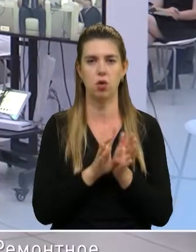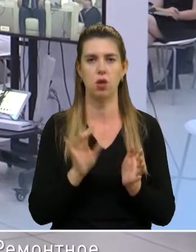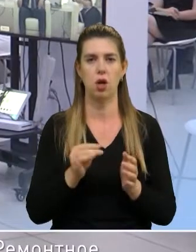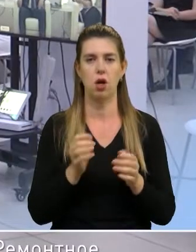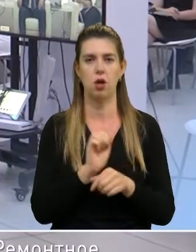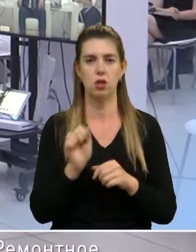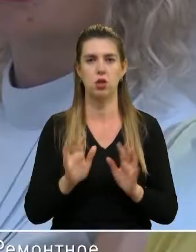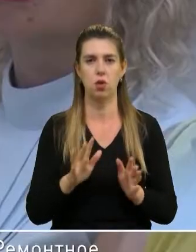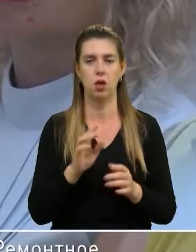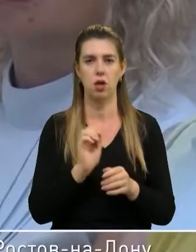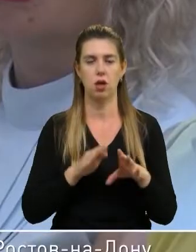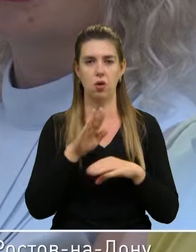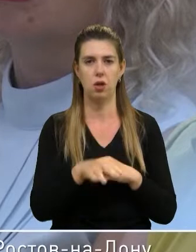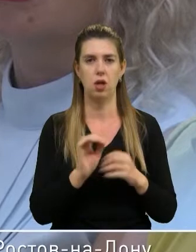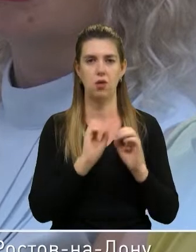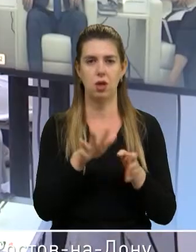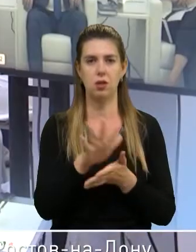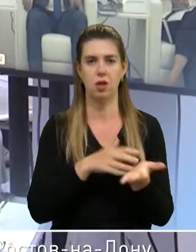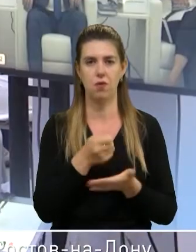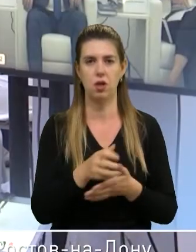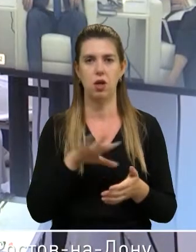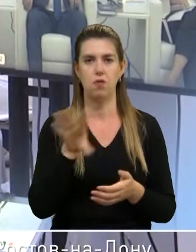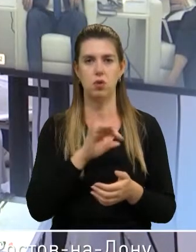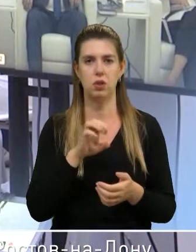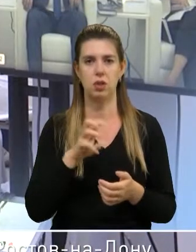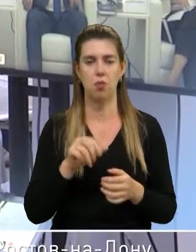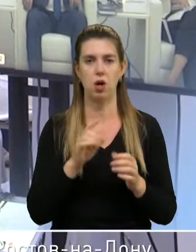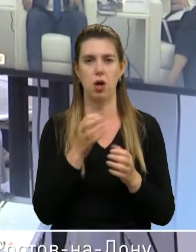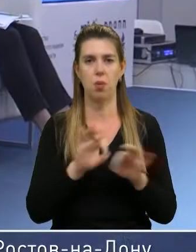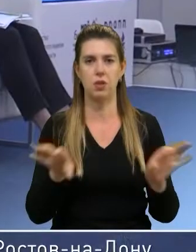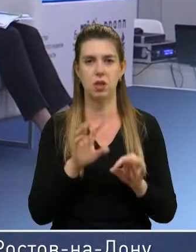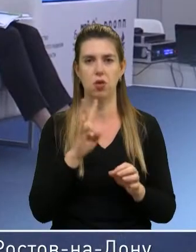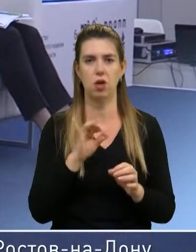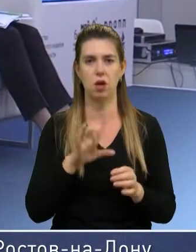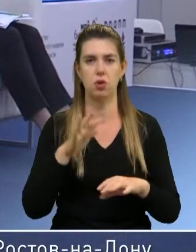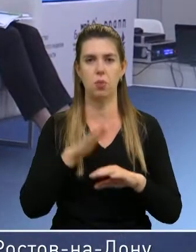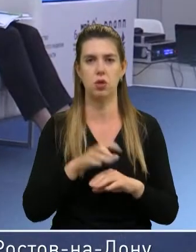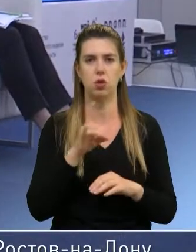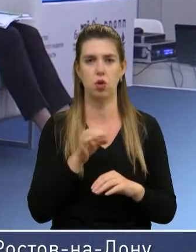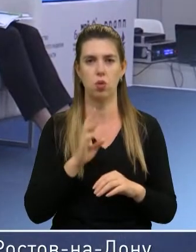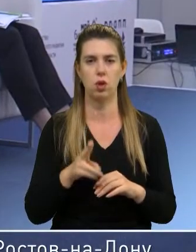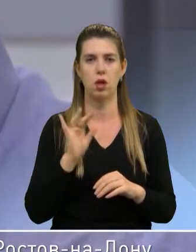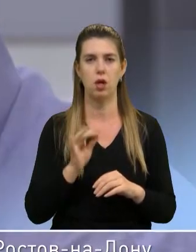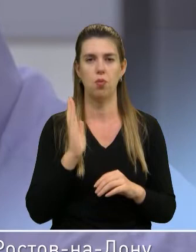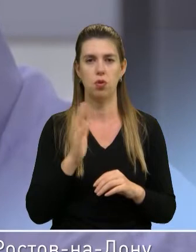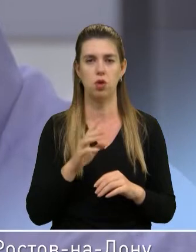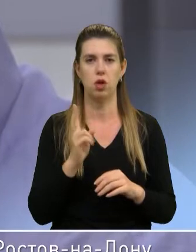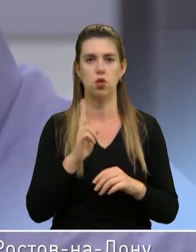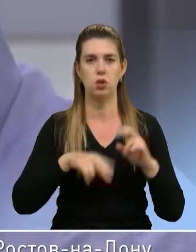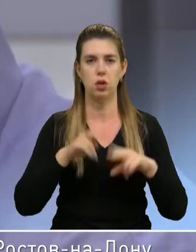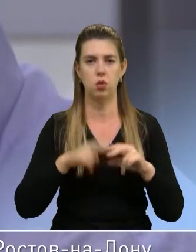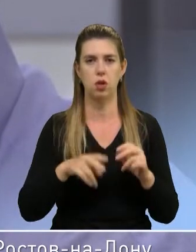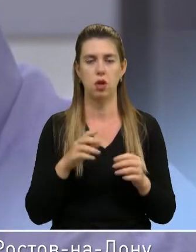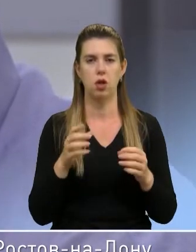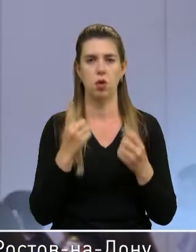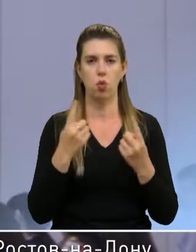Остается только распечатать и отдать заявителю. Всю эту систему объяснили нотариусам, банковским сотрудникам и представителям застройщиков на